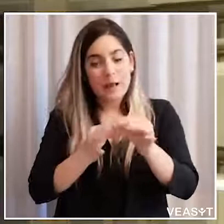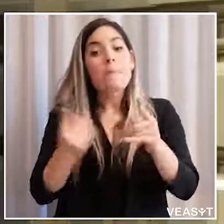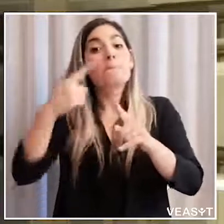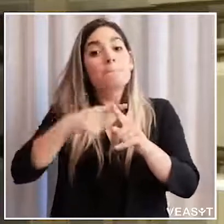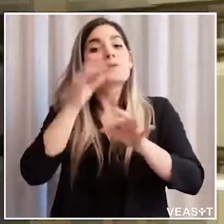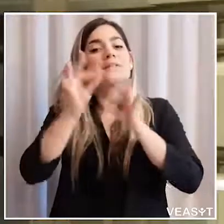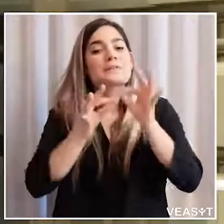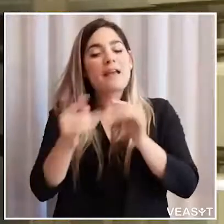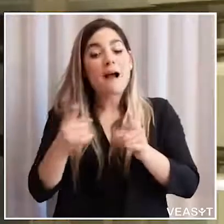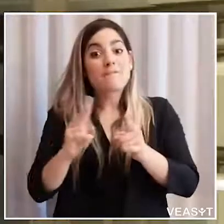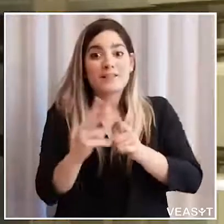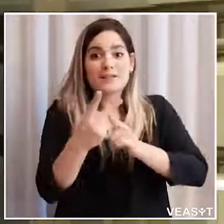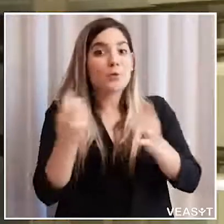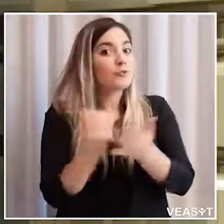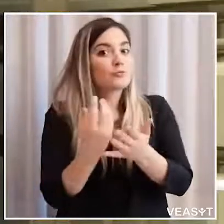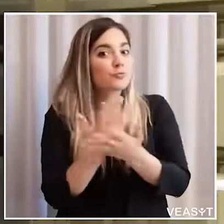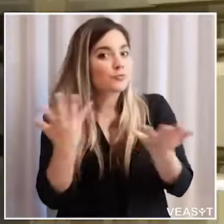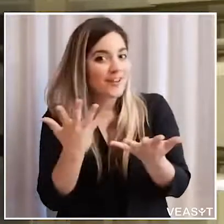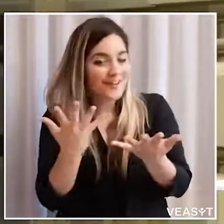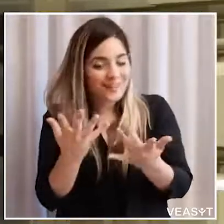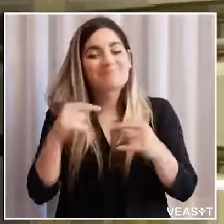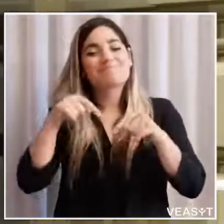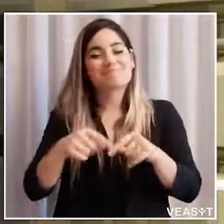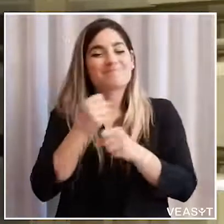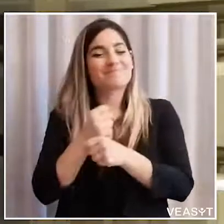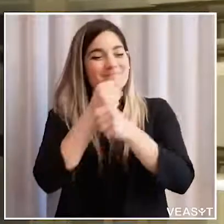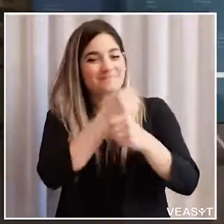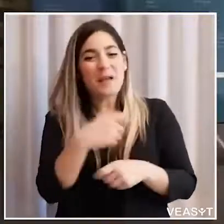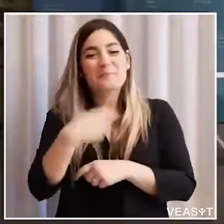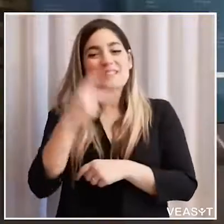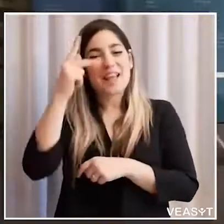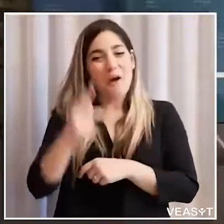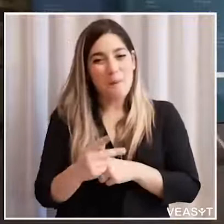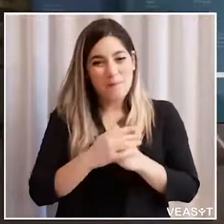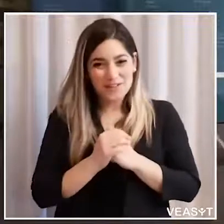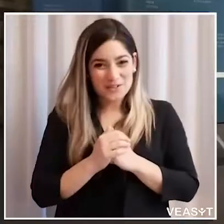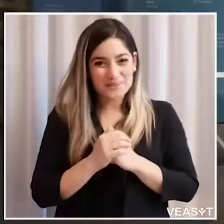passo ora quindi la parola il presidente della provincia arno kompatscher